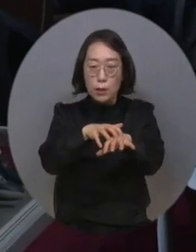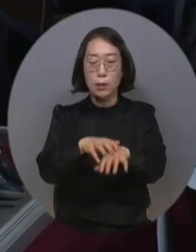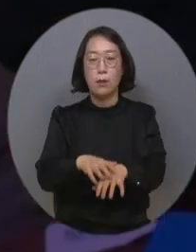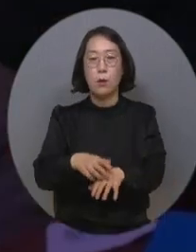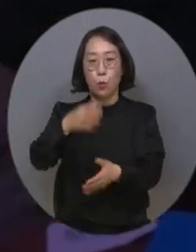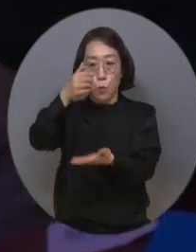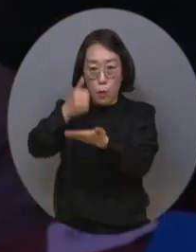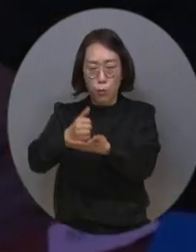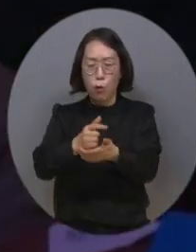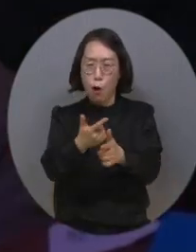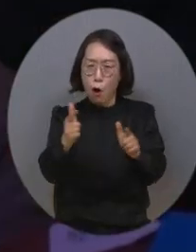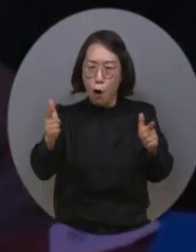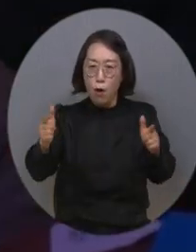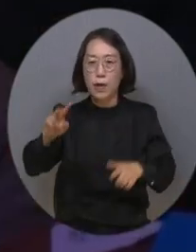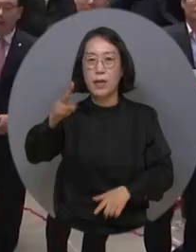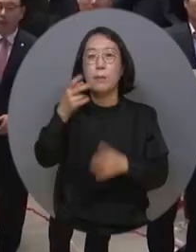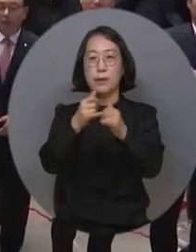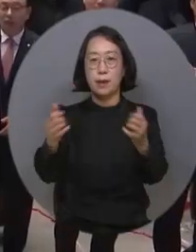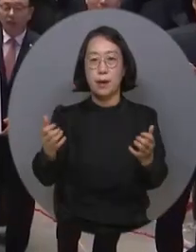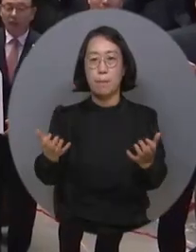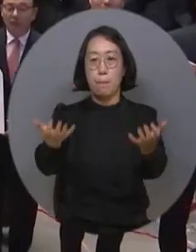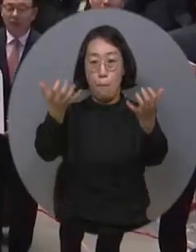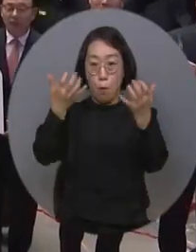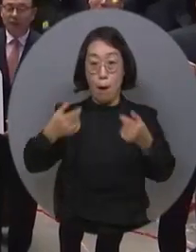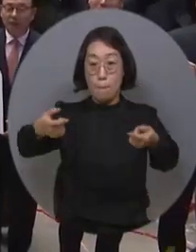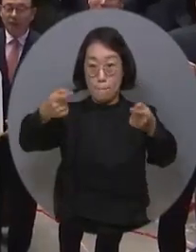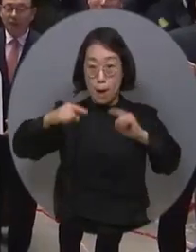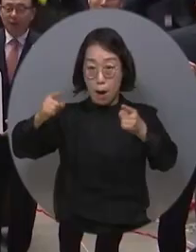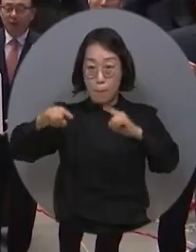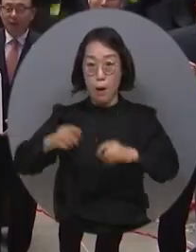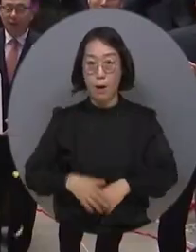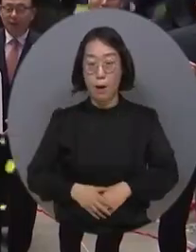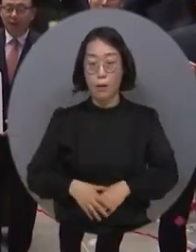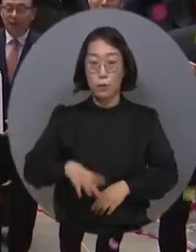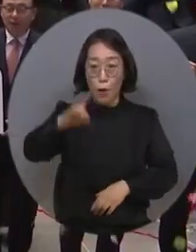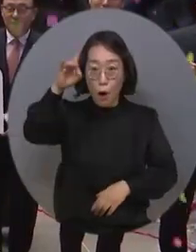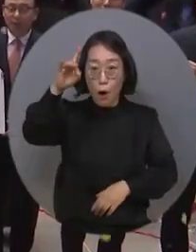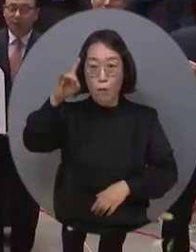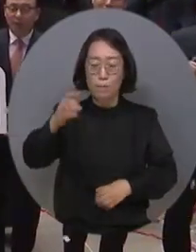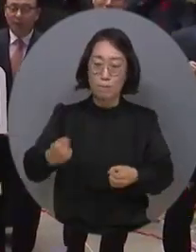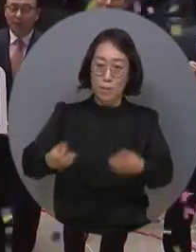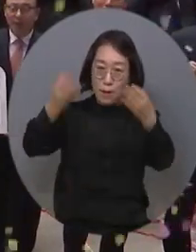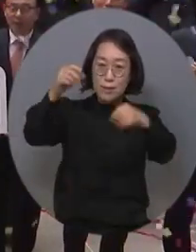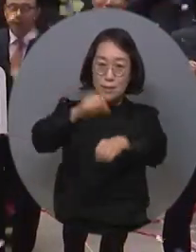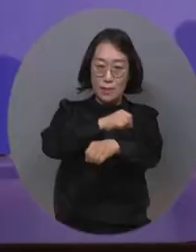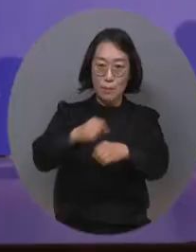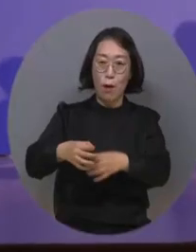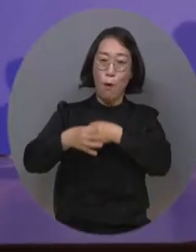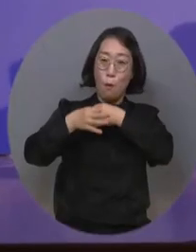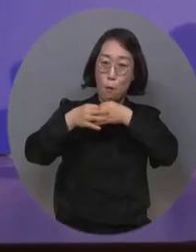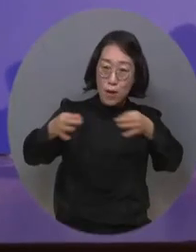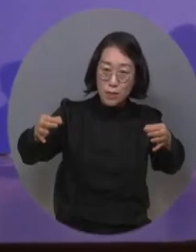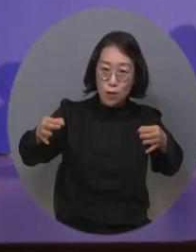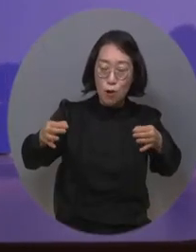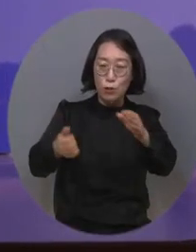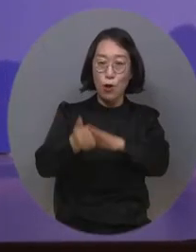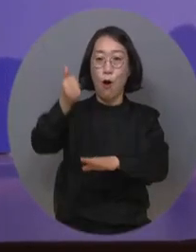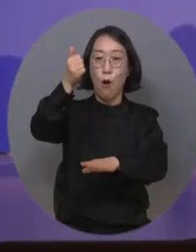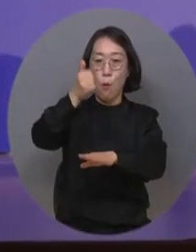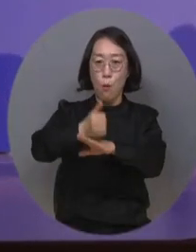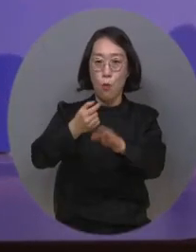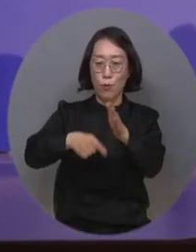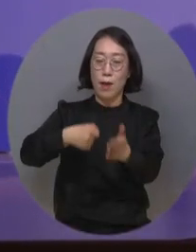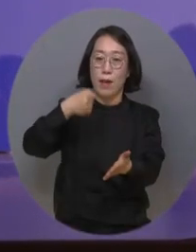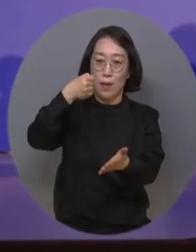체육회 임원 등 200여 명이 참석한 가운데 타월 퍼포먼스로 양 체전의 핵심 목표를 함께 외치며 체전 성공 개최를